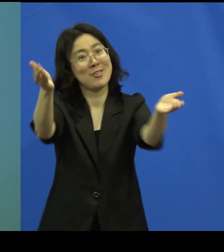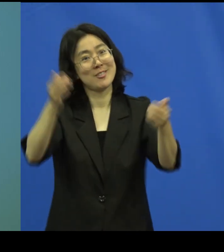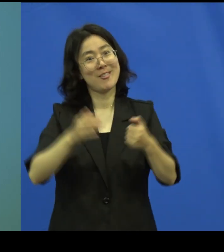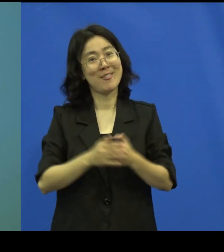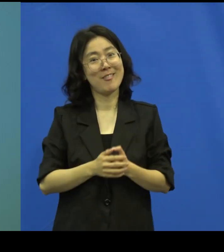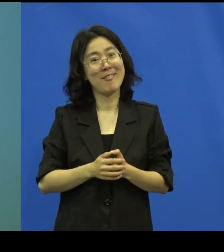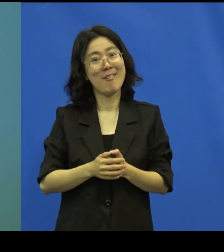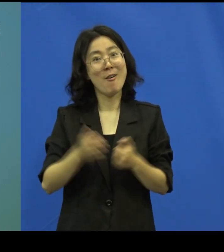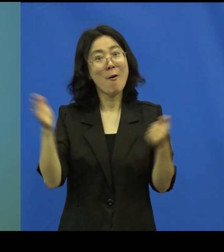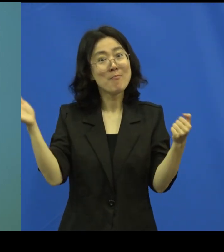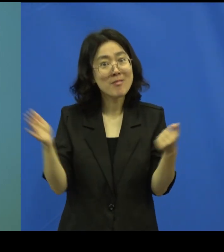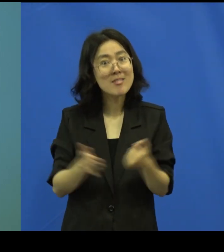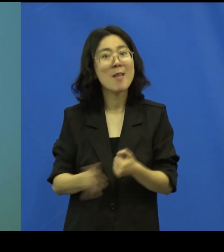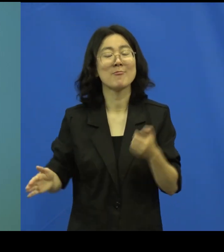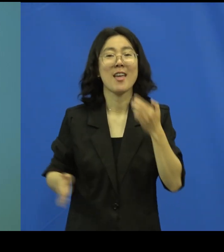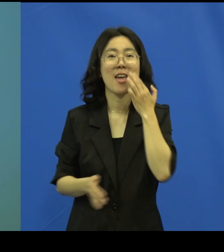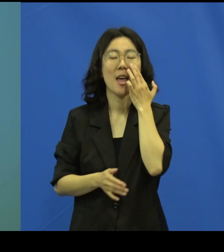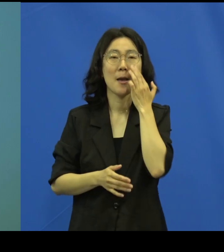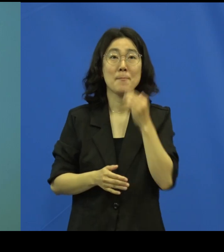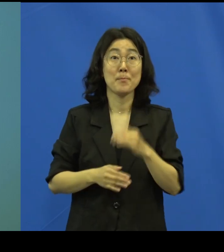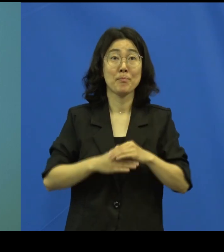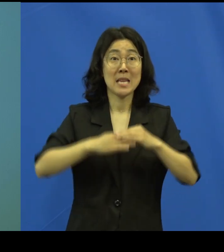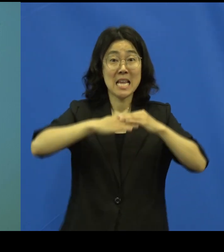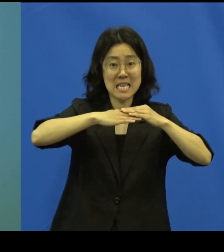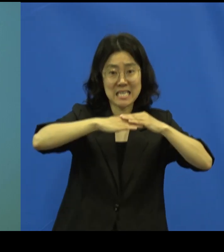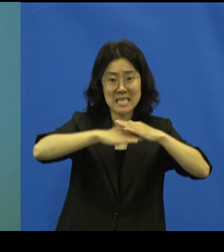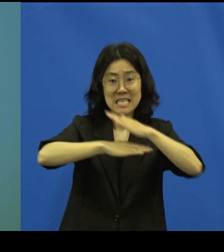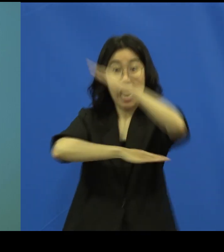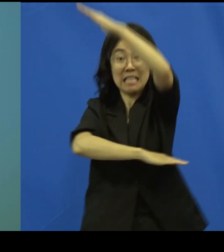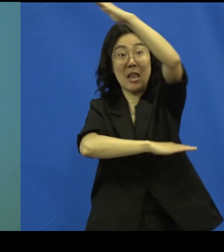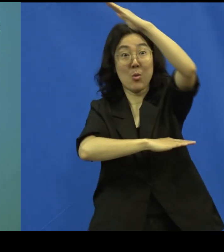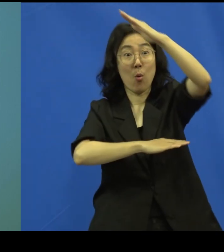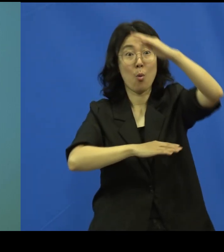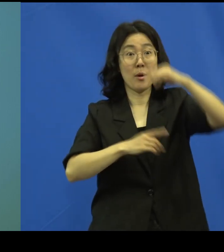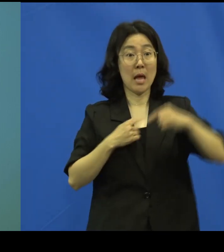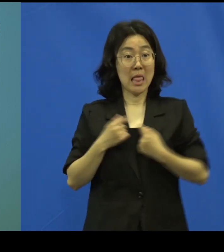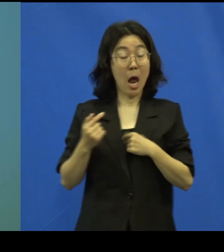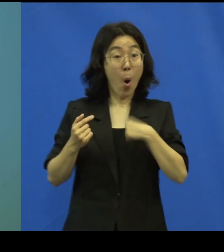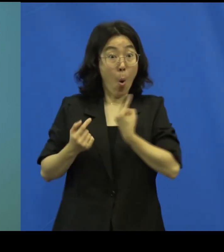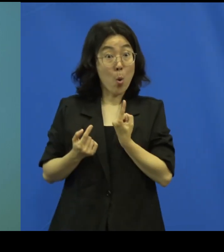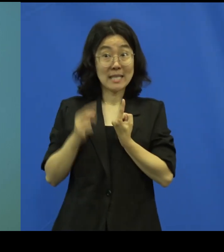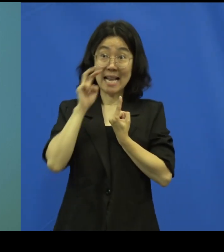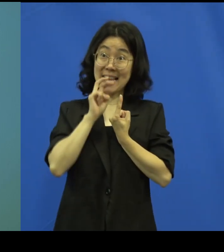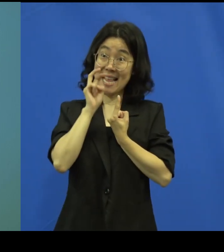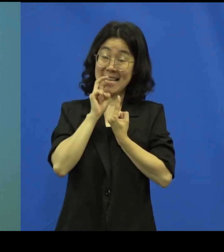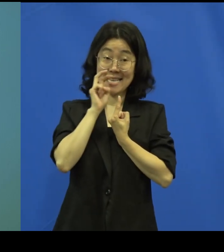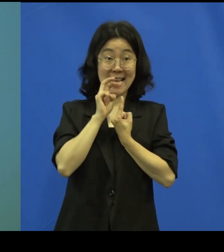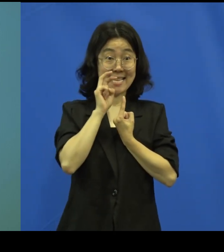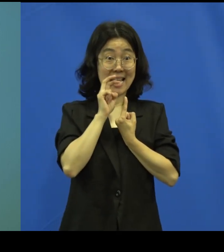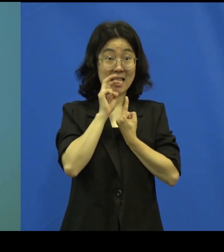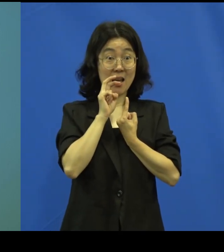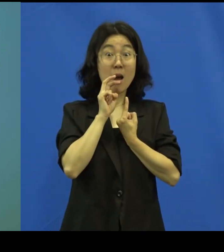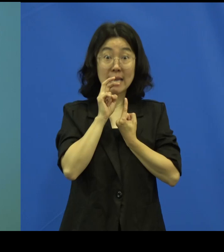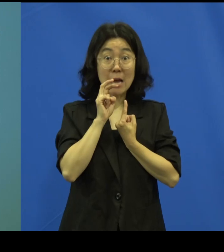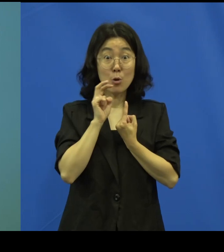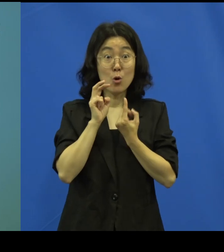크레센도, 이게 매우 중요한 요소인데, 여러분 하나님을 찬양하는 게 점점